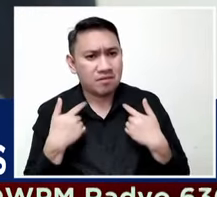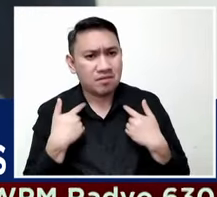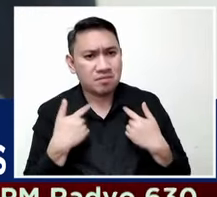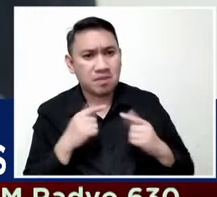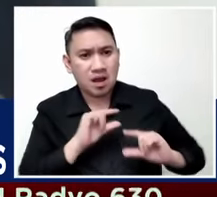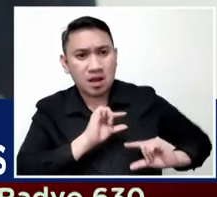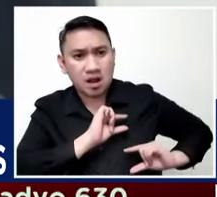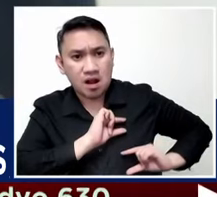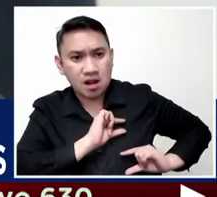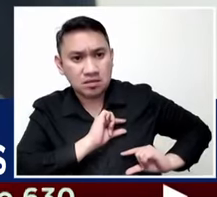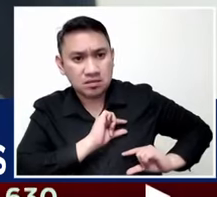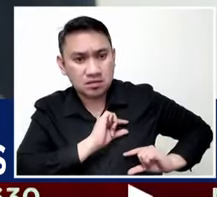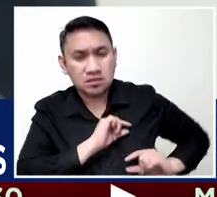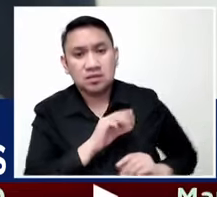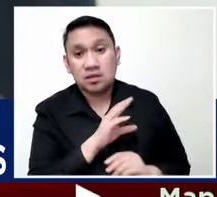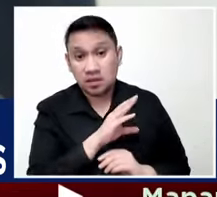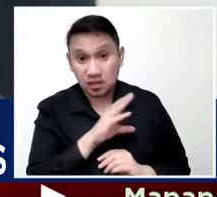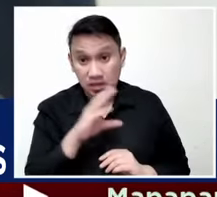sometimes they're using